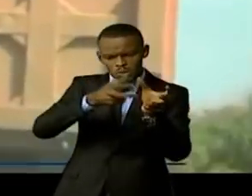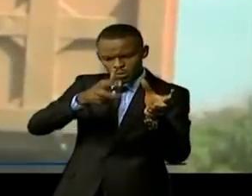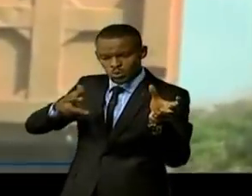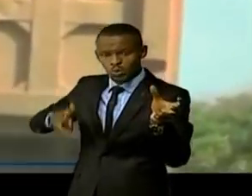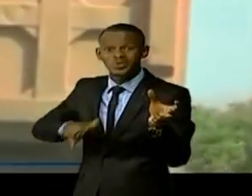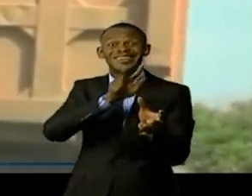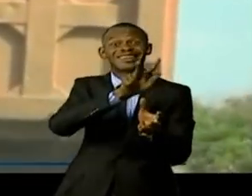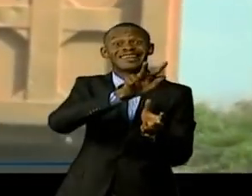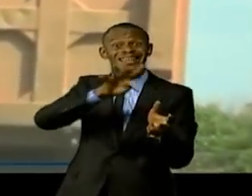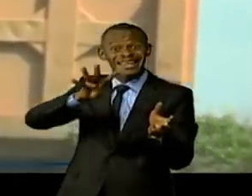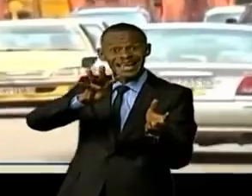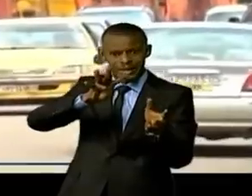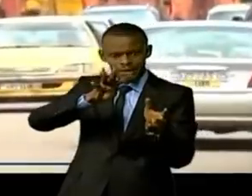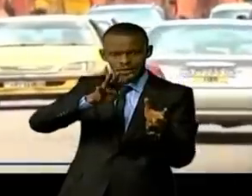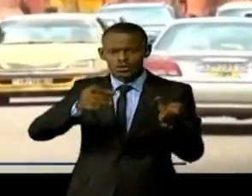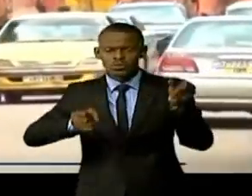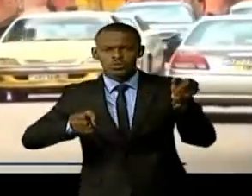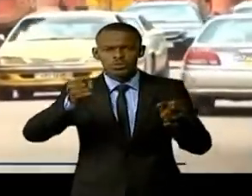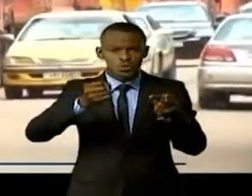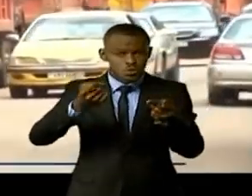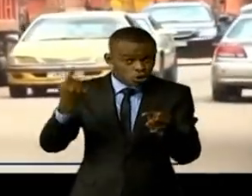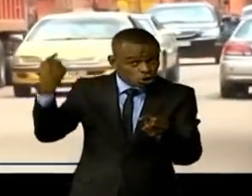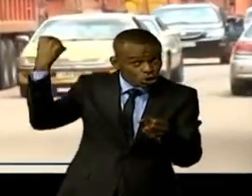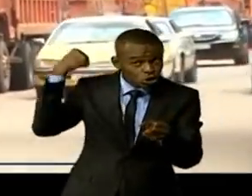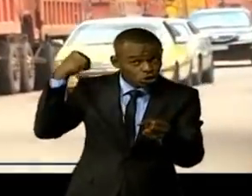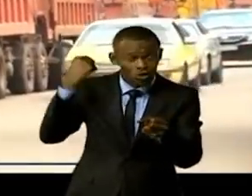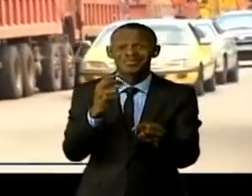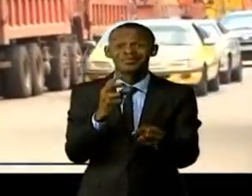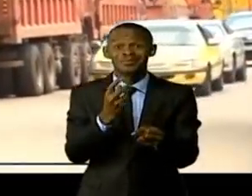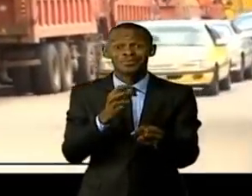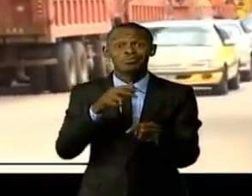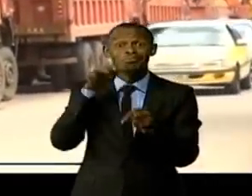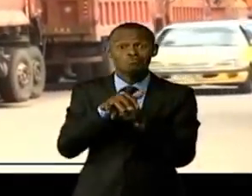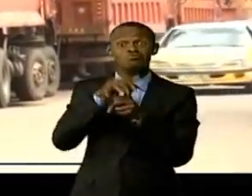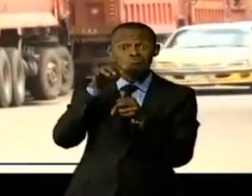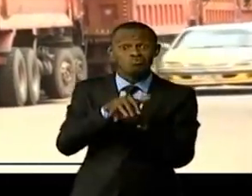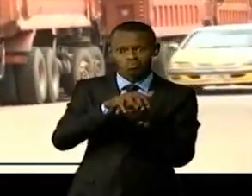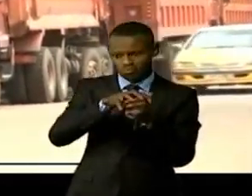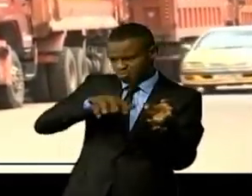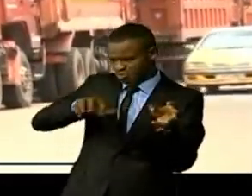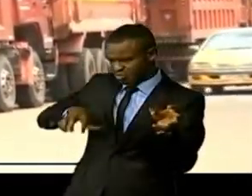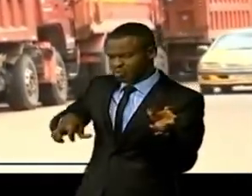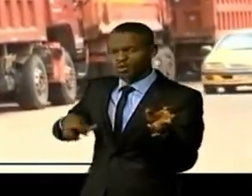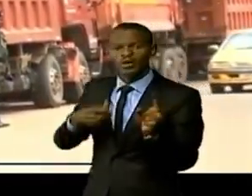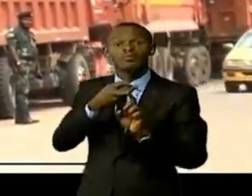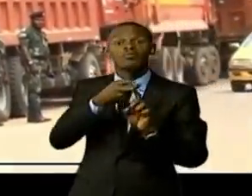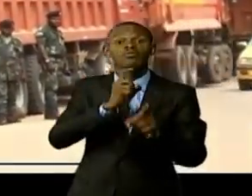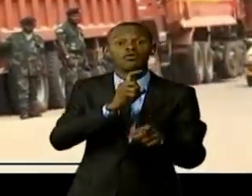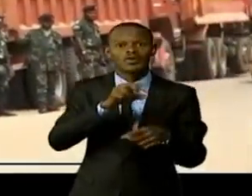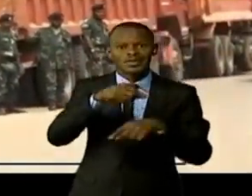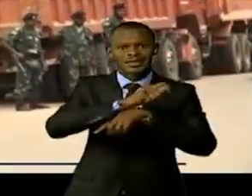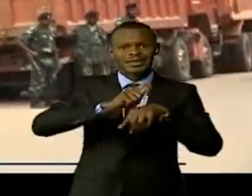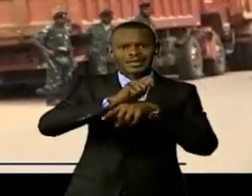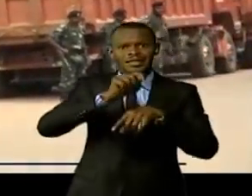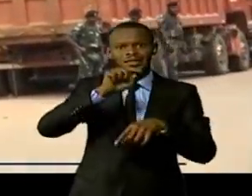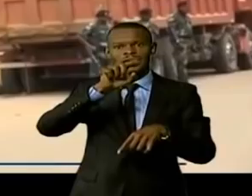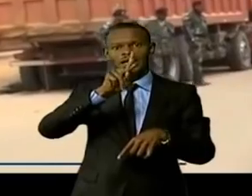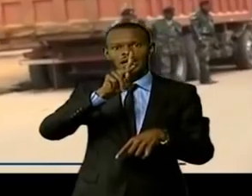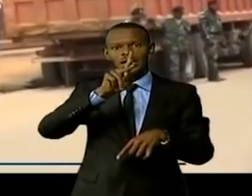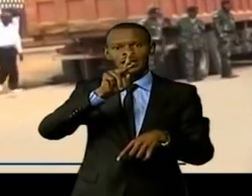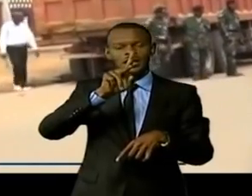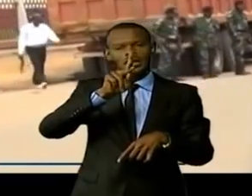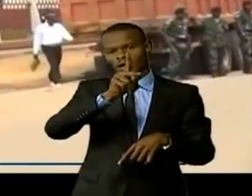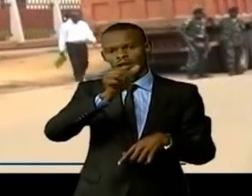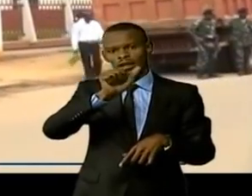bien de la population. Ce camion rouge contenant les minerais en provenance de Changourouë dans le territoire du Kambové ont été